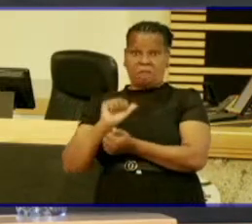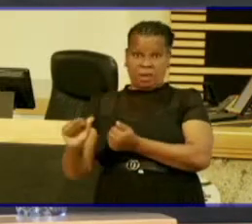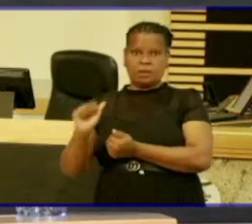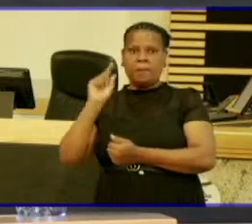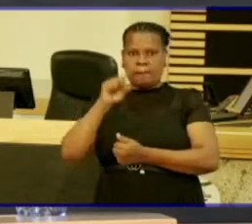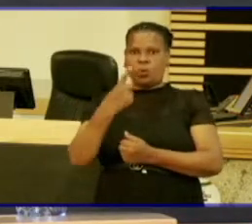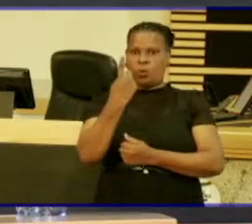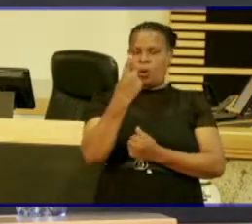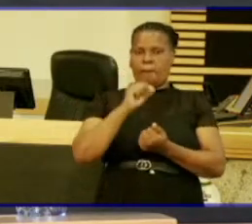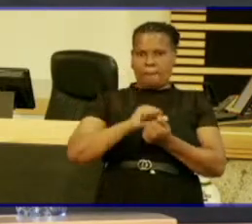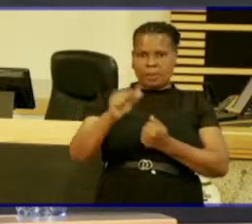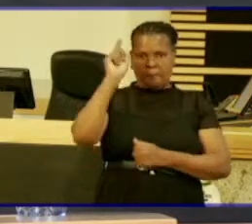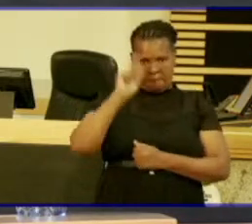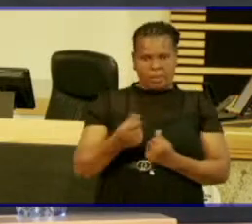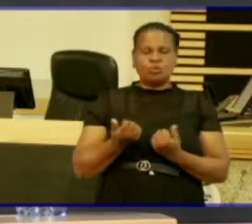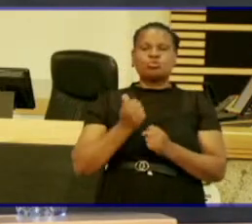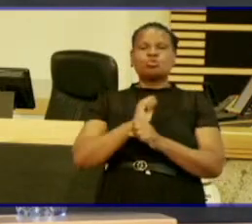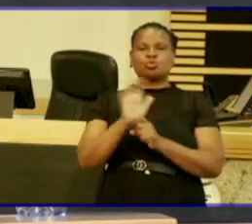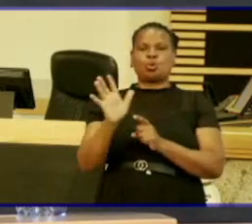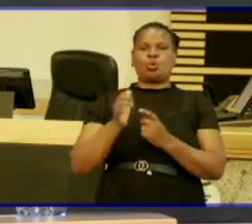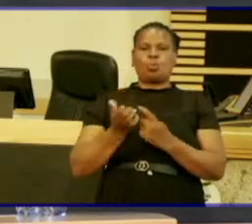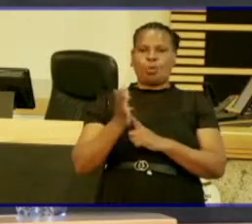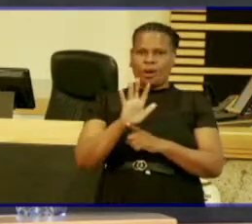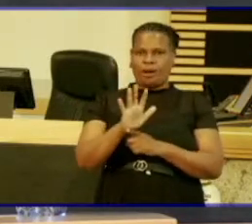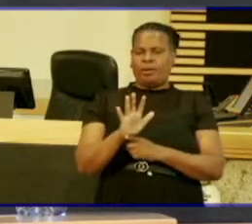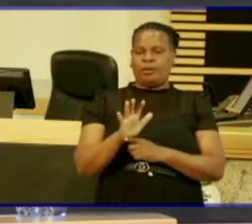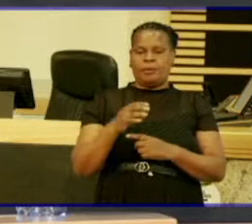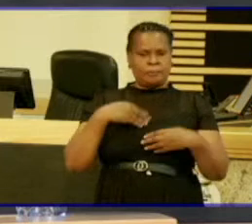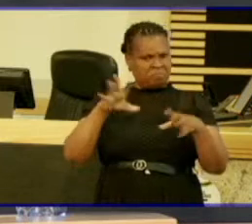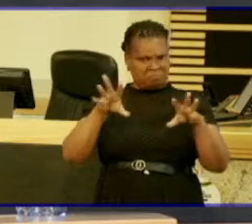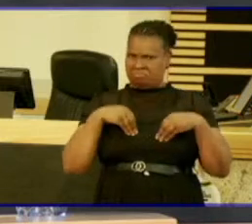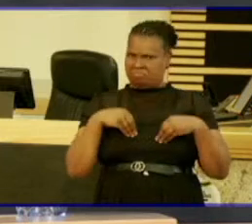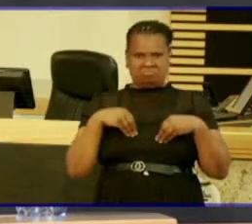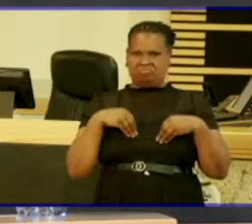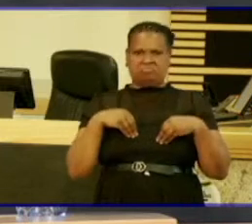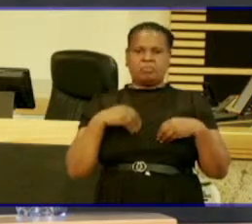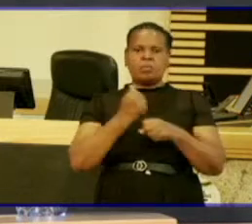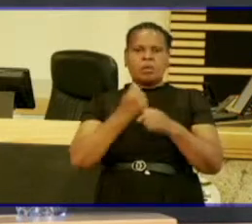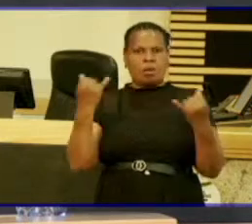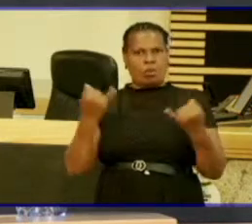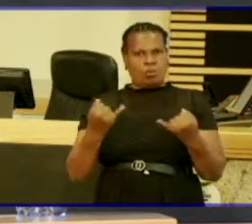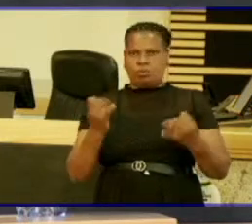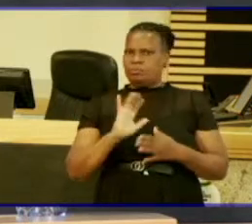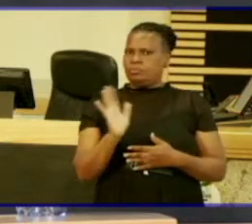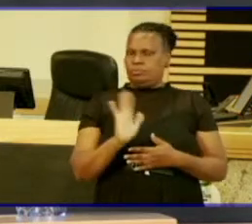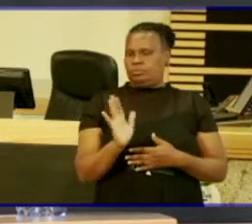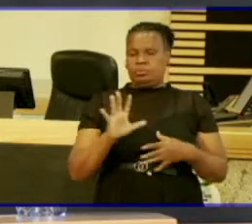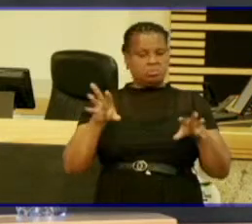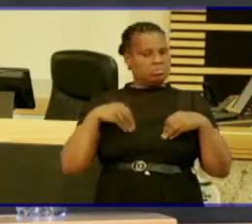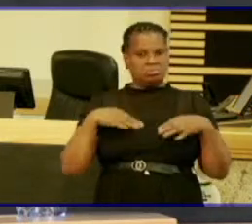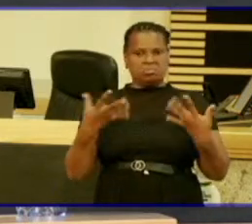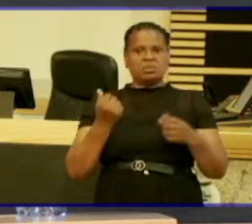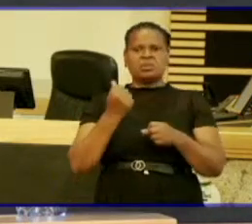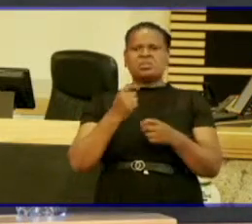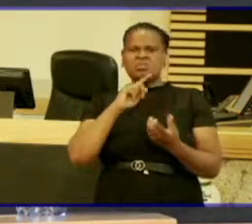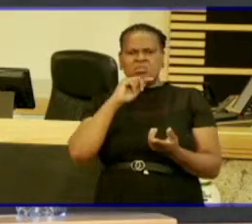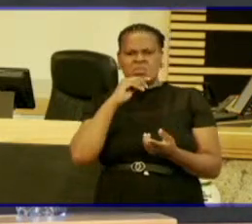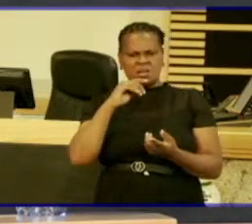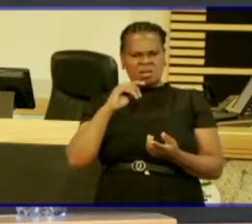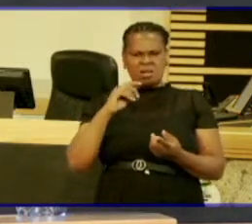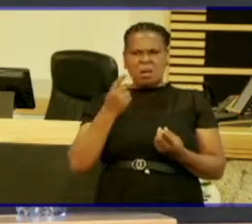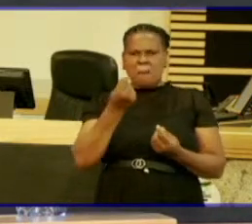funeka wawusebenza kucace uba usebenze. Asuziyamkela into yoba kungasetyenzwa kakuhle. Asuziyamkela into yoba kujikwe